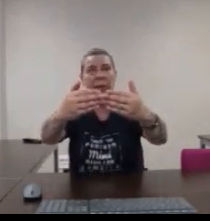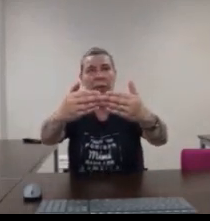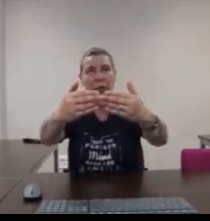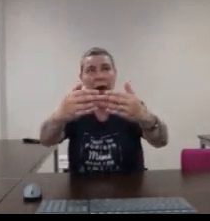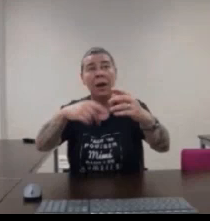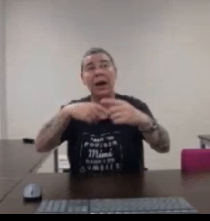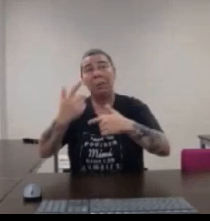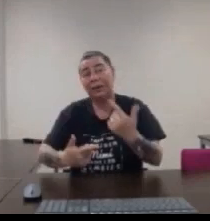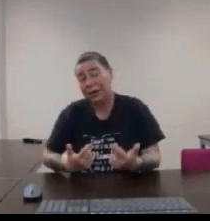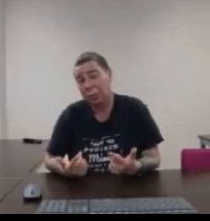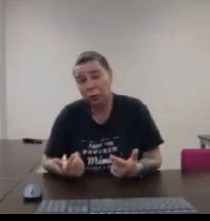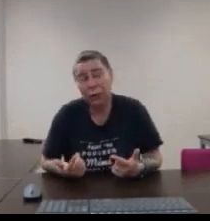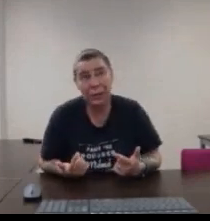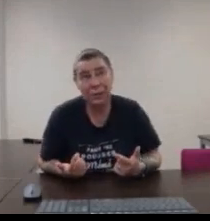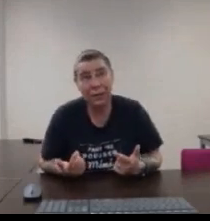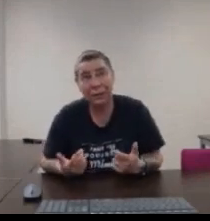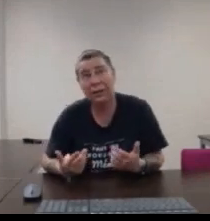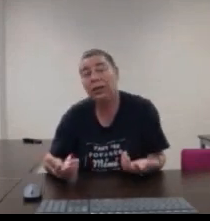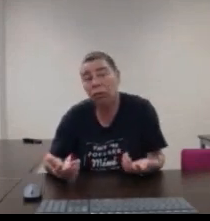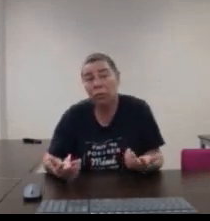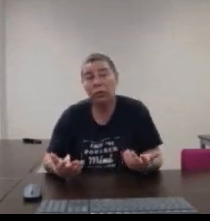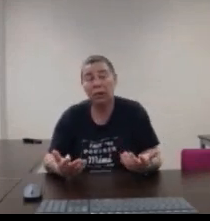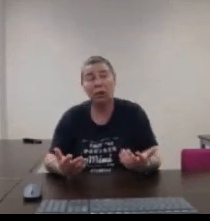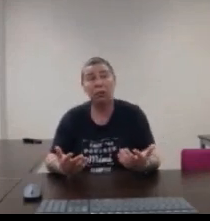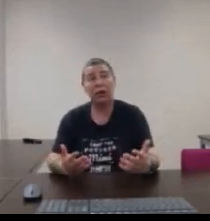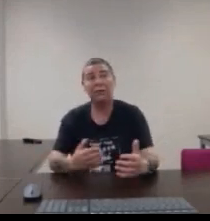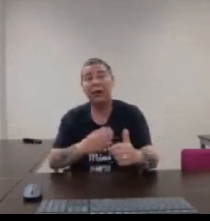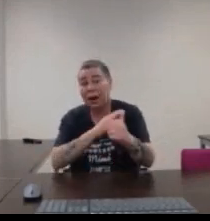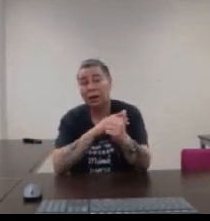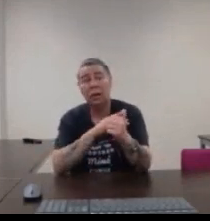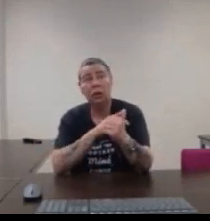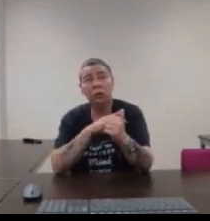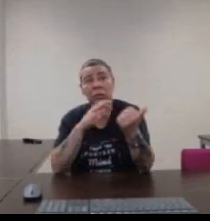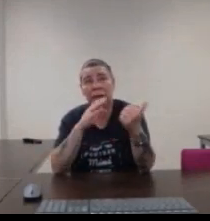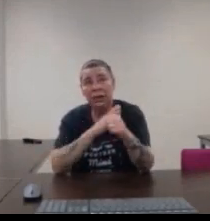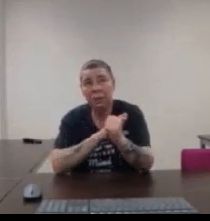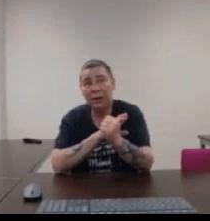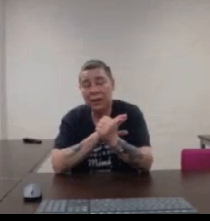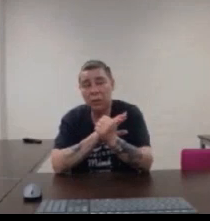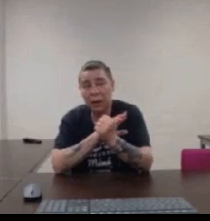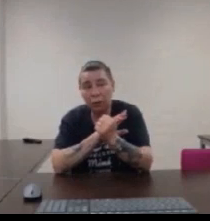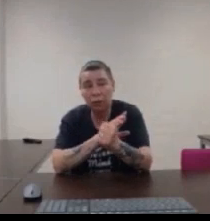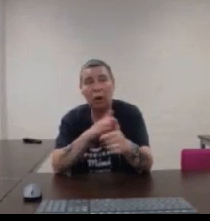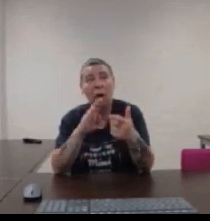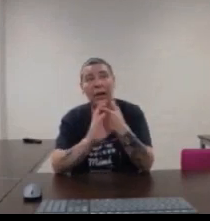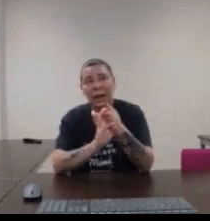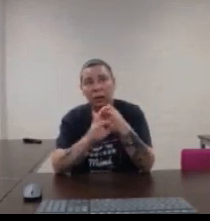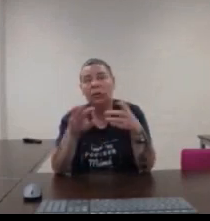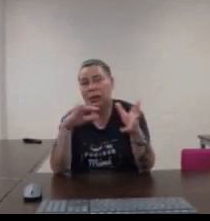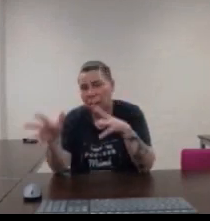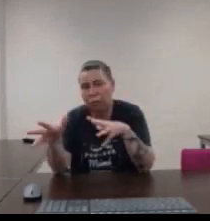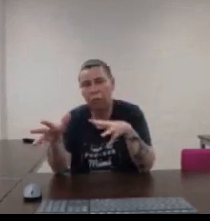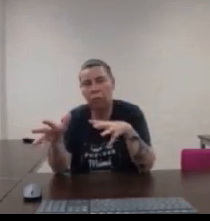deux est pile en face de soi. Après, ça dépend de son activité. Si sur vos deux écrans, vous en avez un que vous utilisez particulièrement souvent